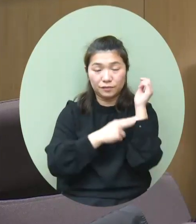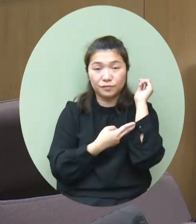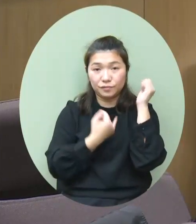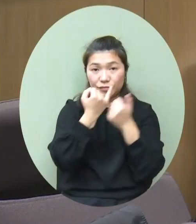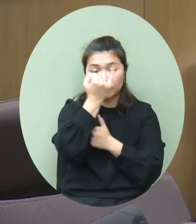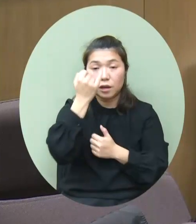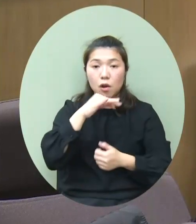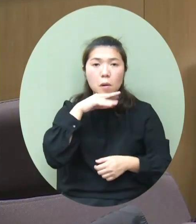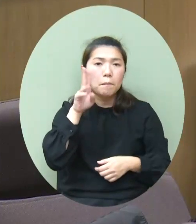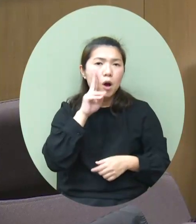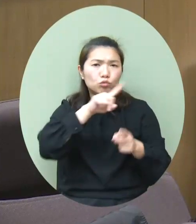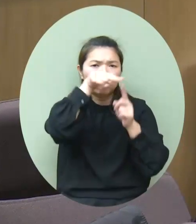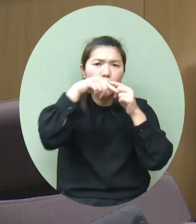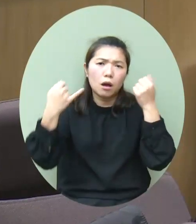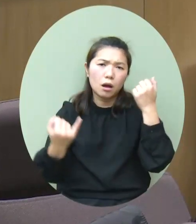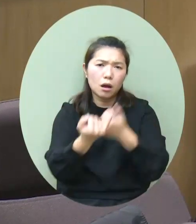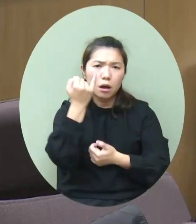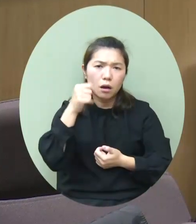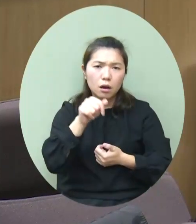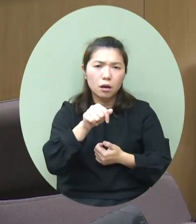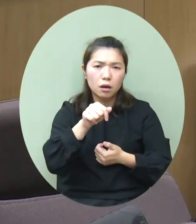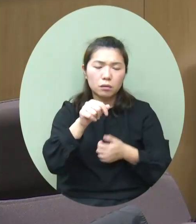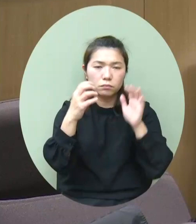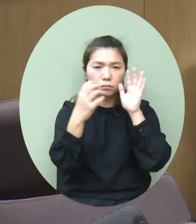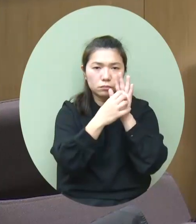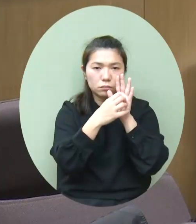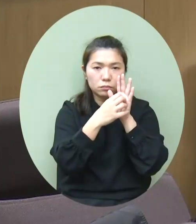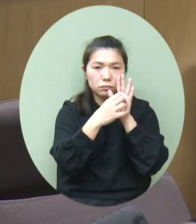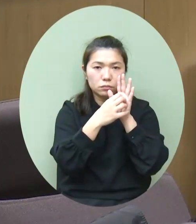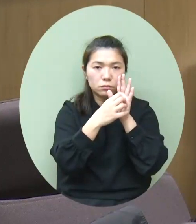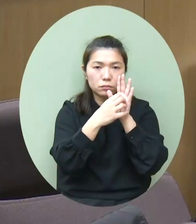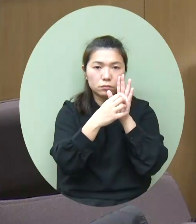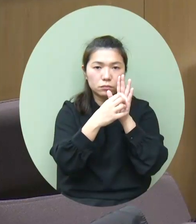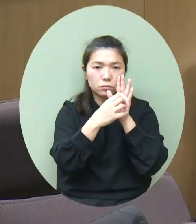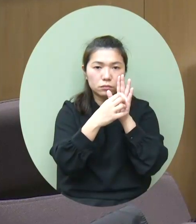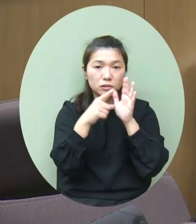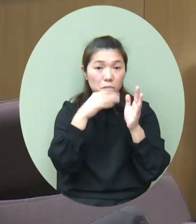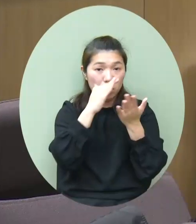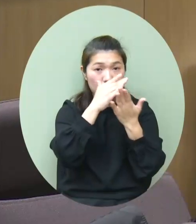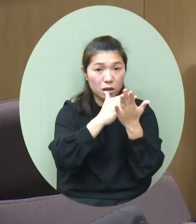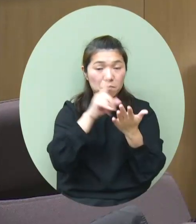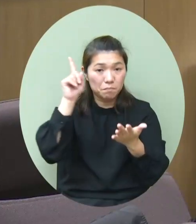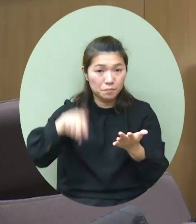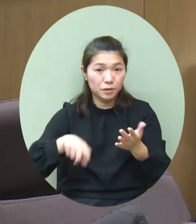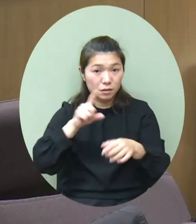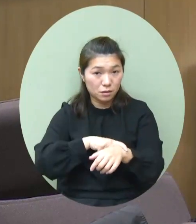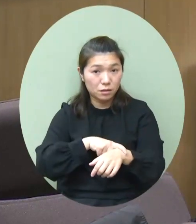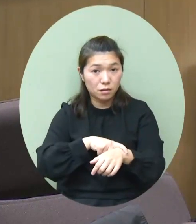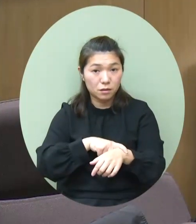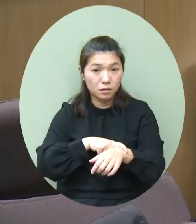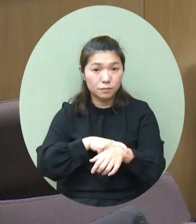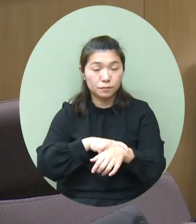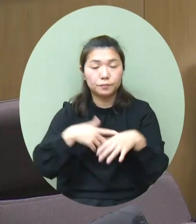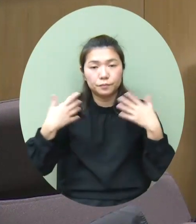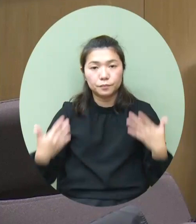行？如果有人违反了，是否有些措施可以去惩